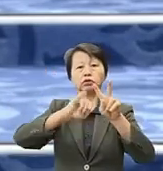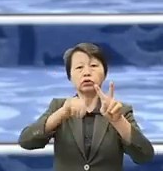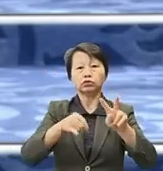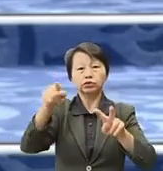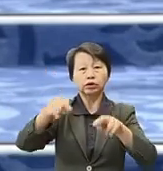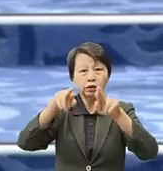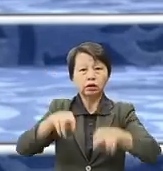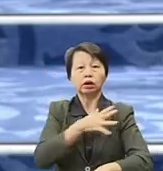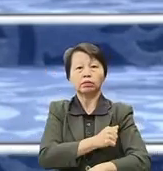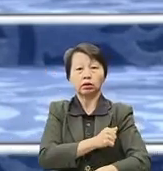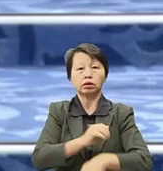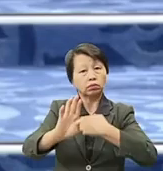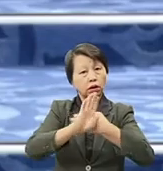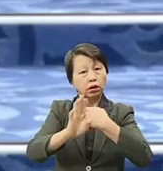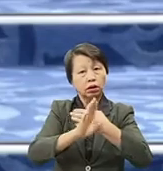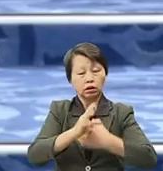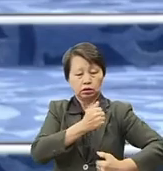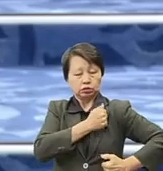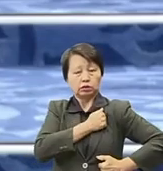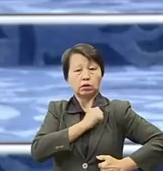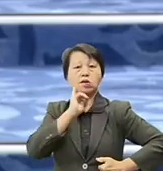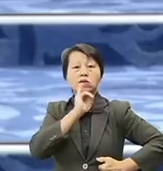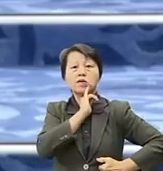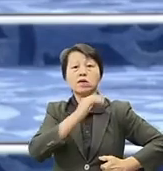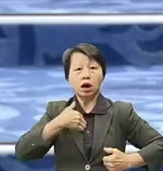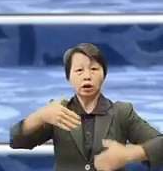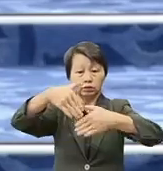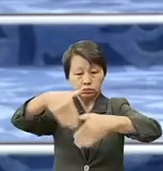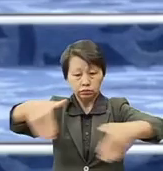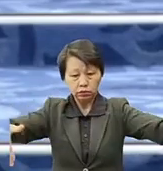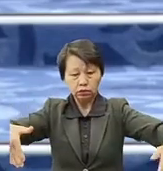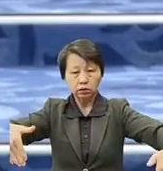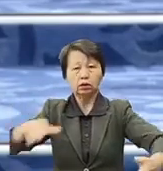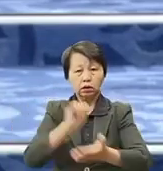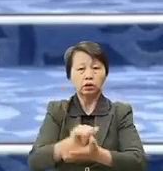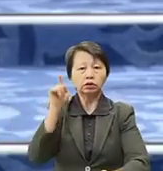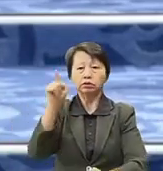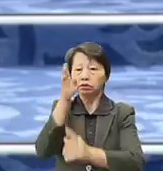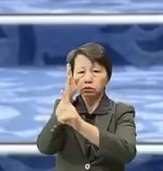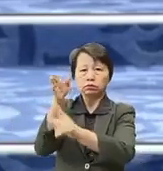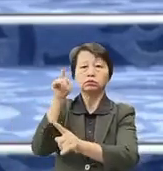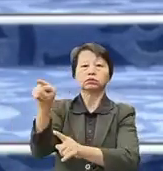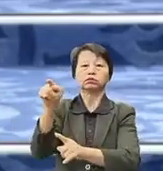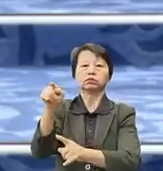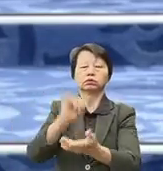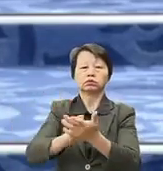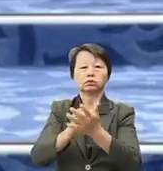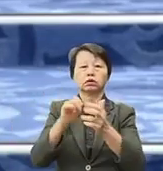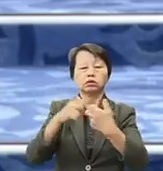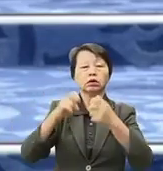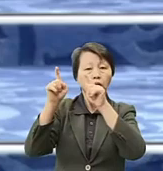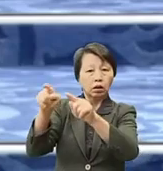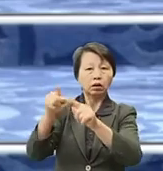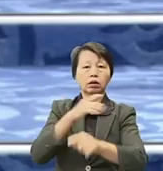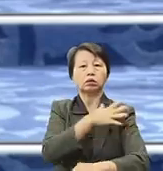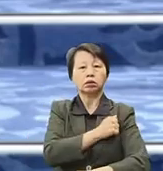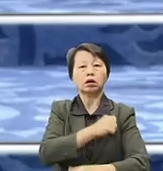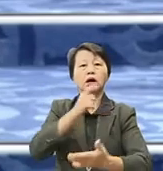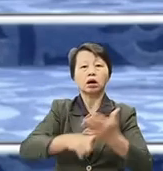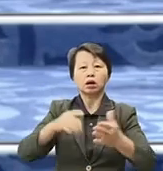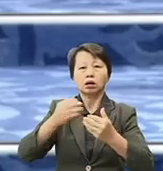terancam tentera Israel sudah berada di sempadan isu pokoknya itu isu pokoknya apa isu pokoknya